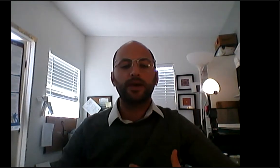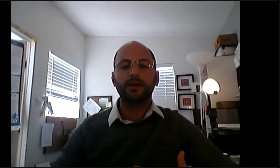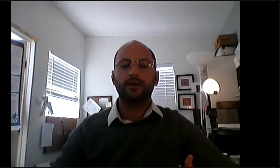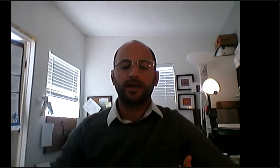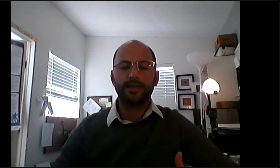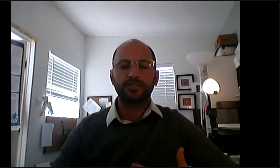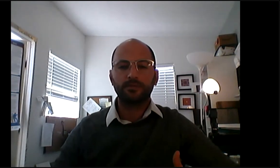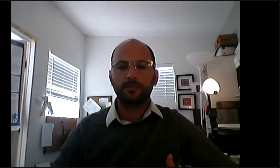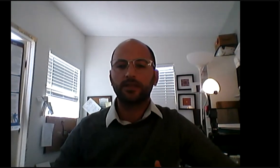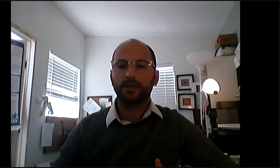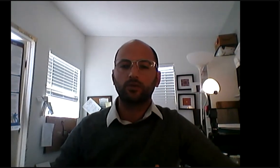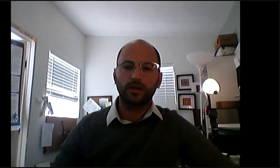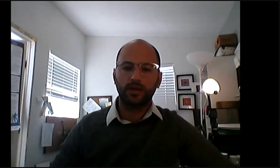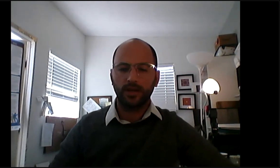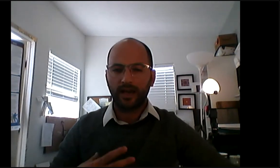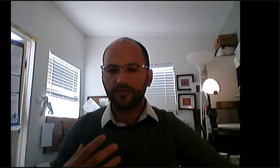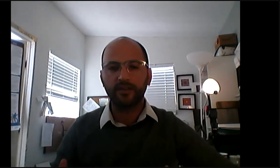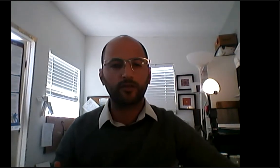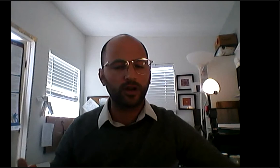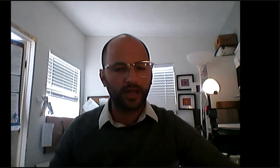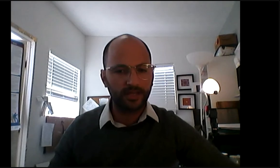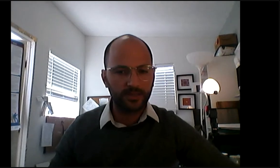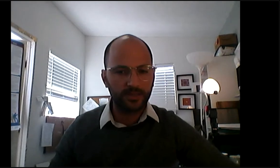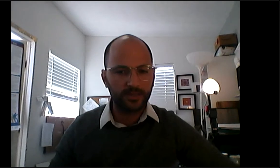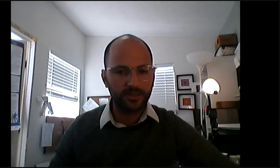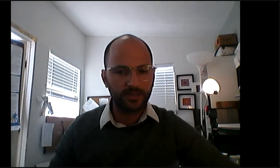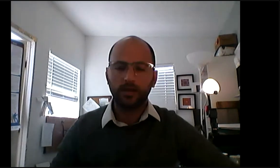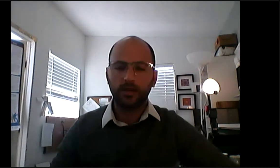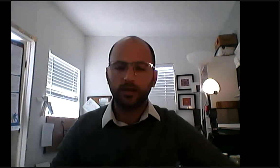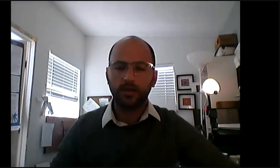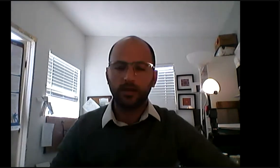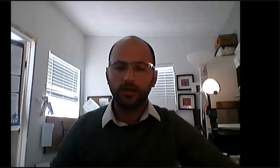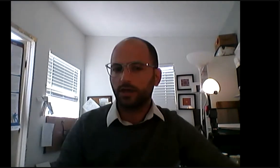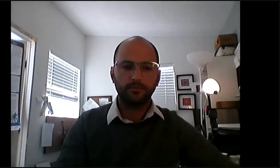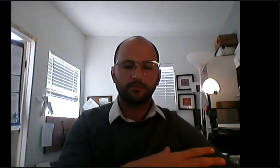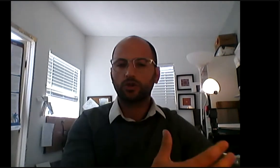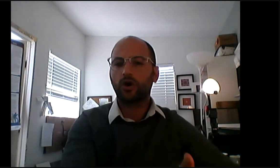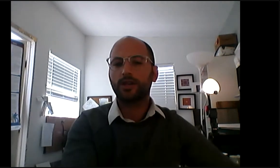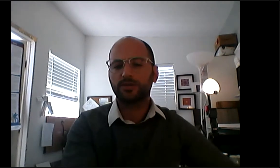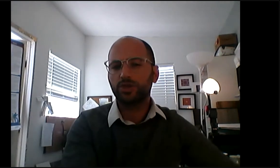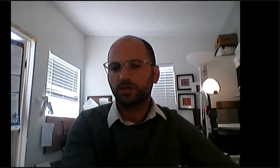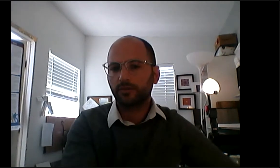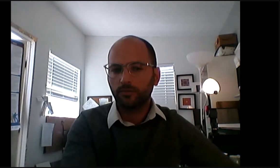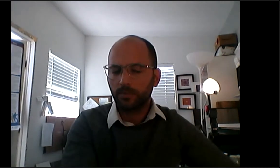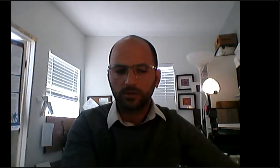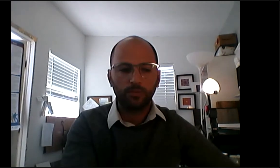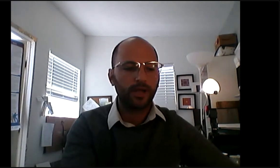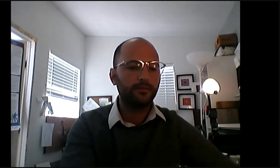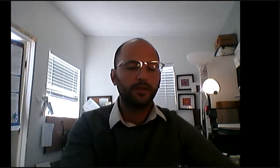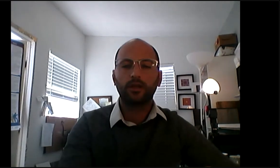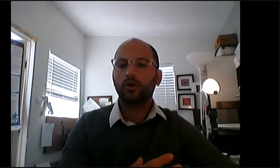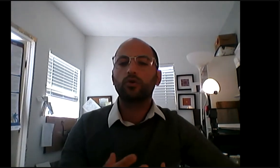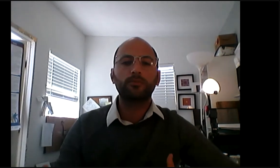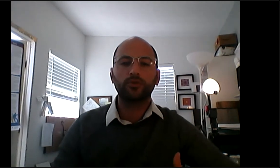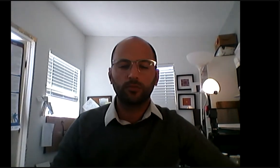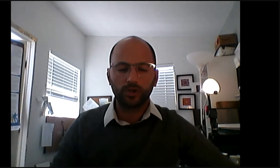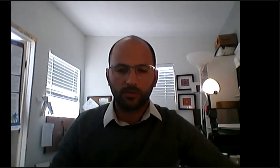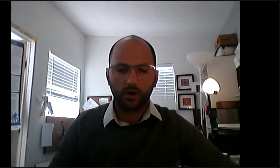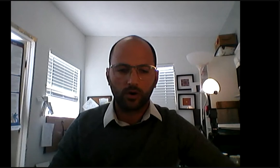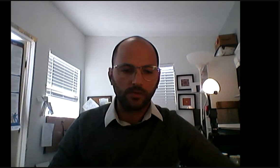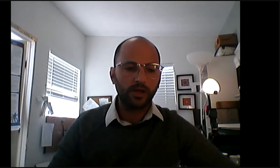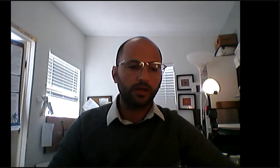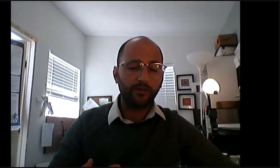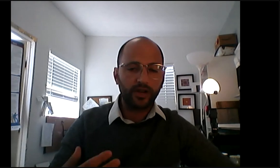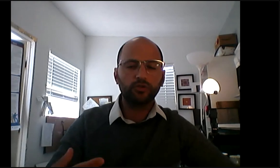העניין פה זה באמת לדבר, העניין פה זה באמת כאילו להבין איפה כל אחד נמצא, יכול להיות שמתוך האנשים שהשתתפו במנטור מיינד, לא